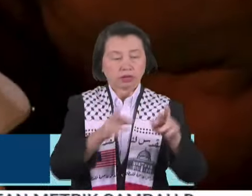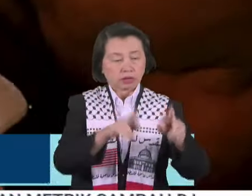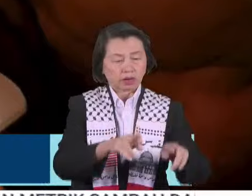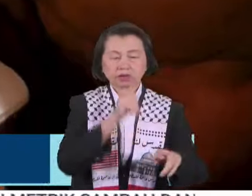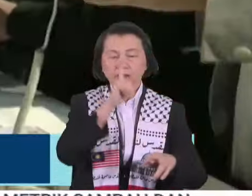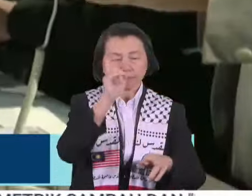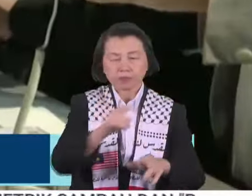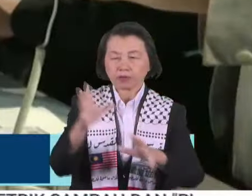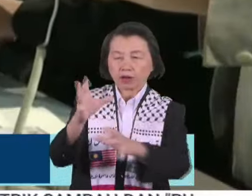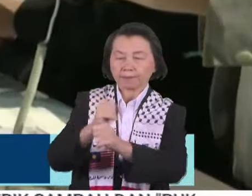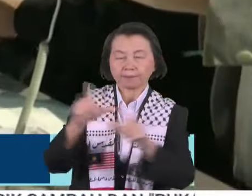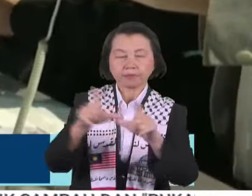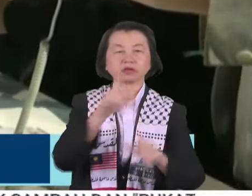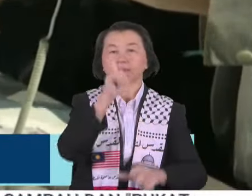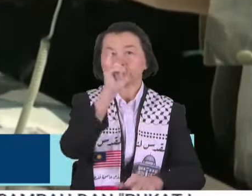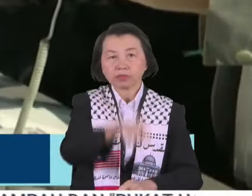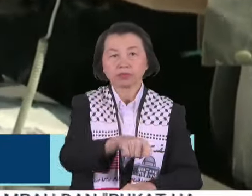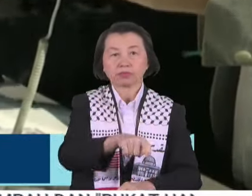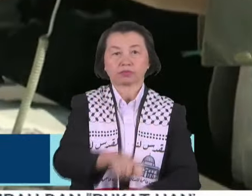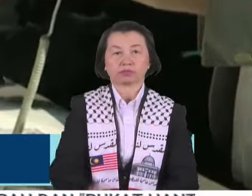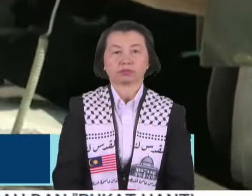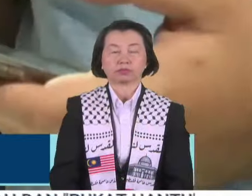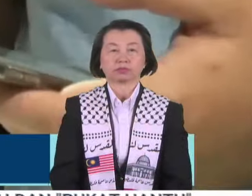perlu mendapatkan lesen tersebut.